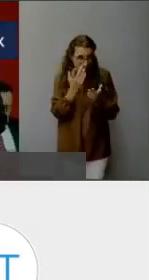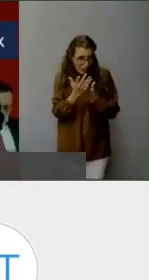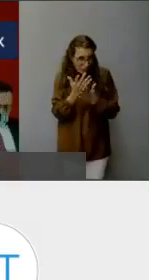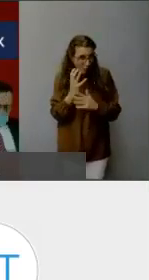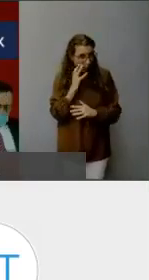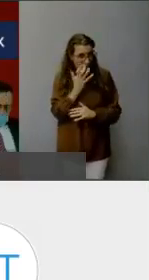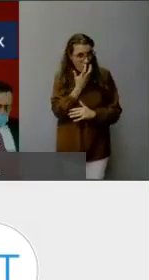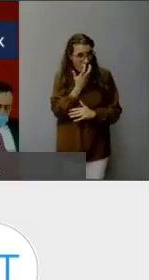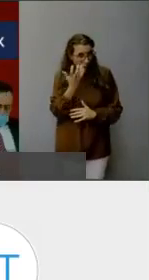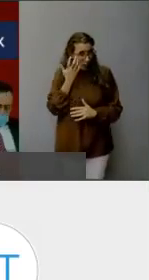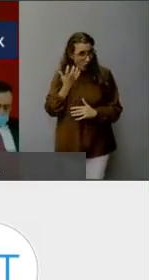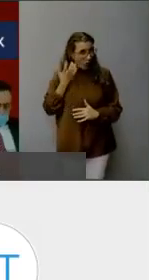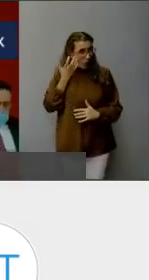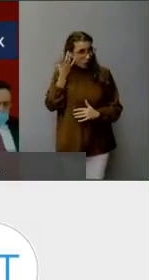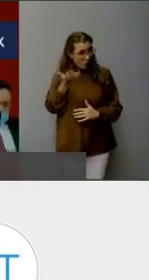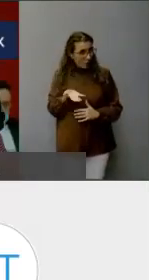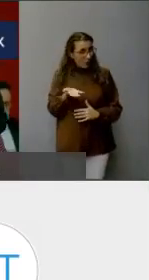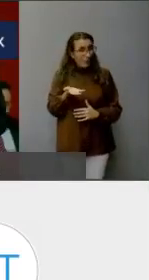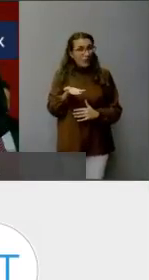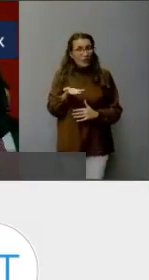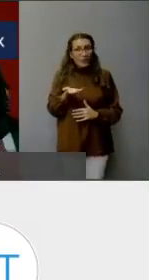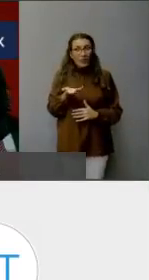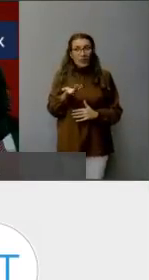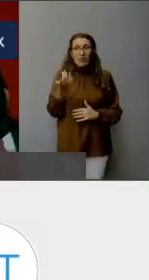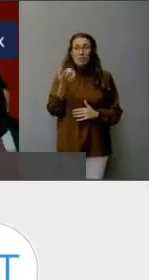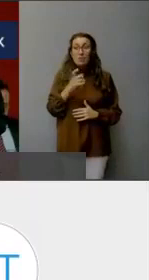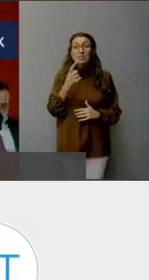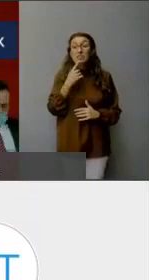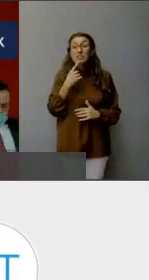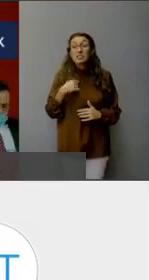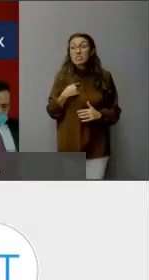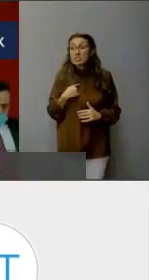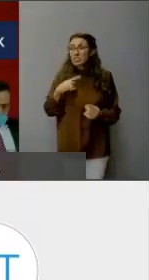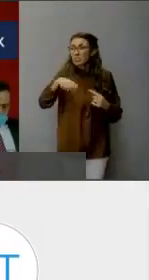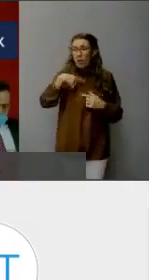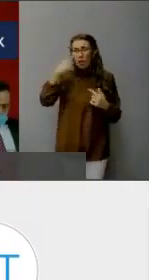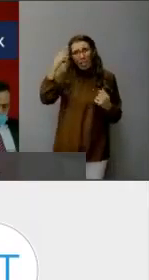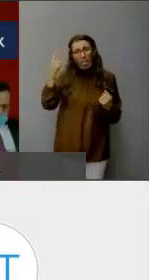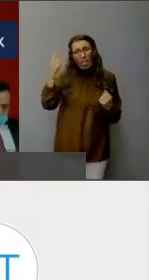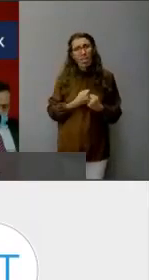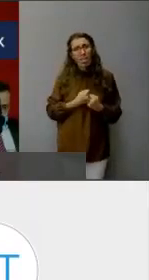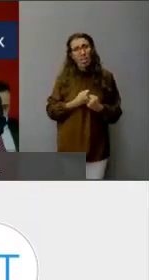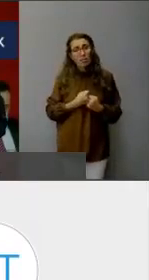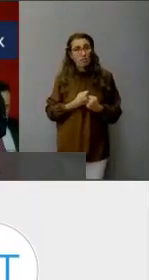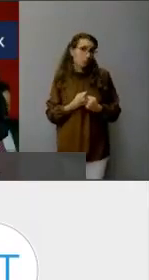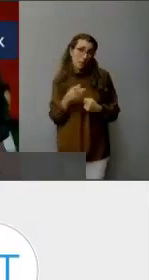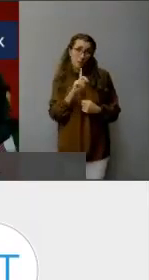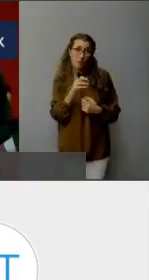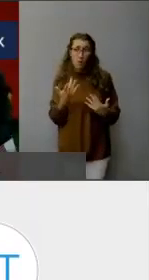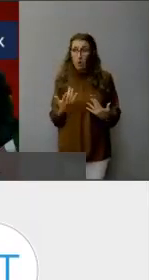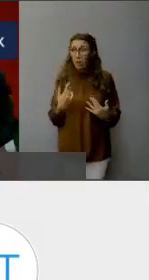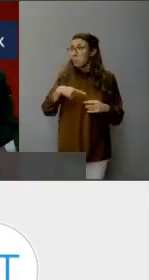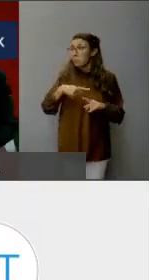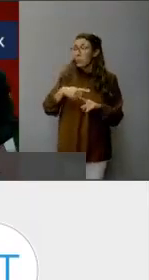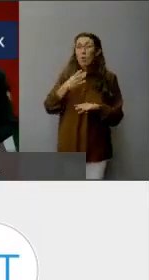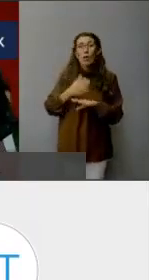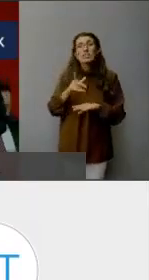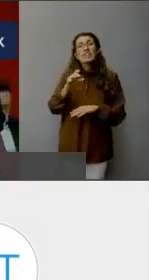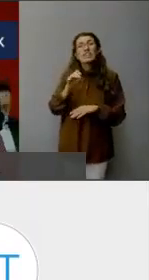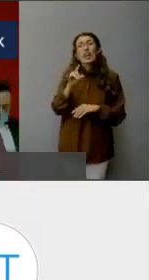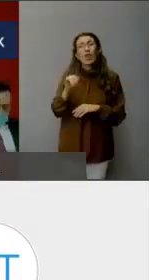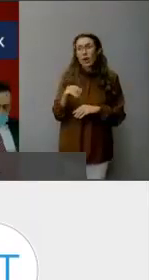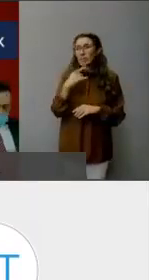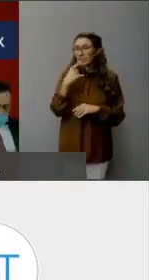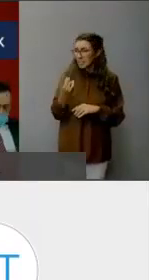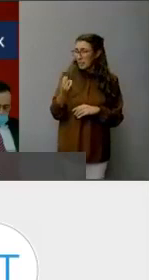per questo motivo noi siamo in contraddizione proprio nessun segno alla consigliera lodi dico che l'ascolto noi